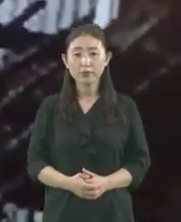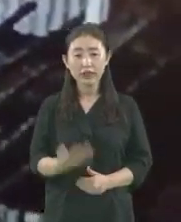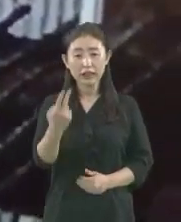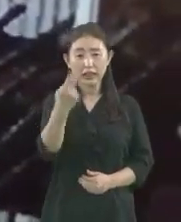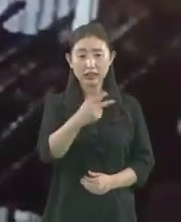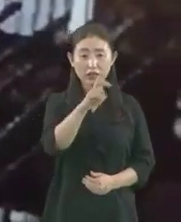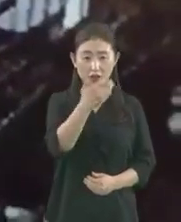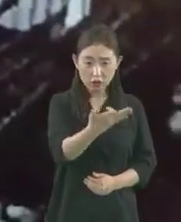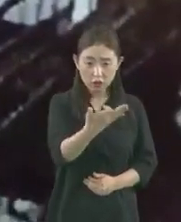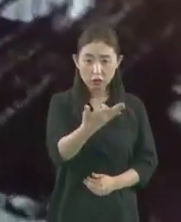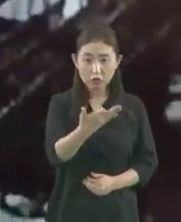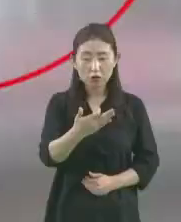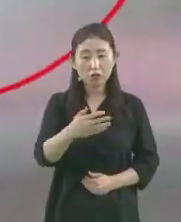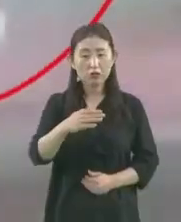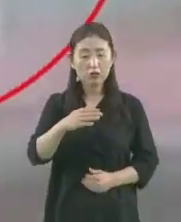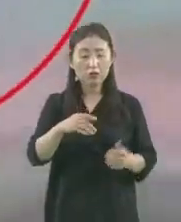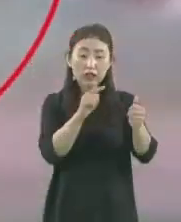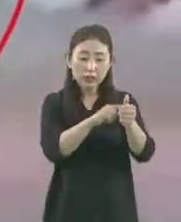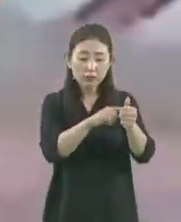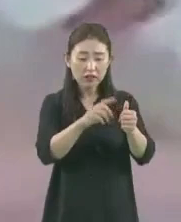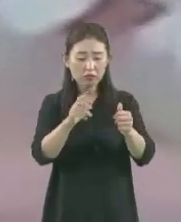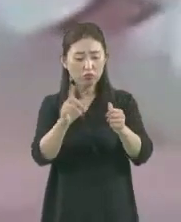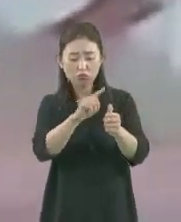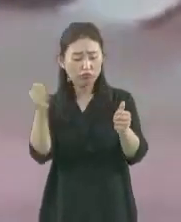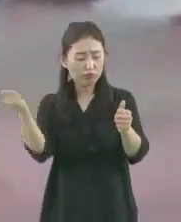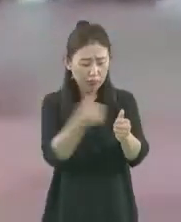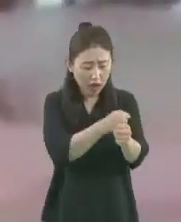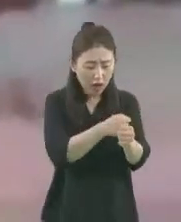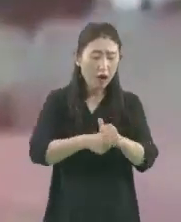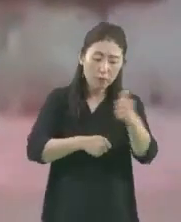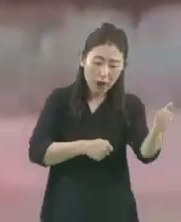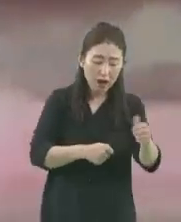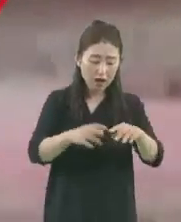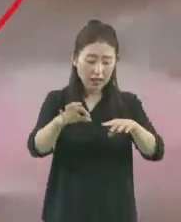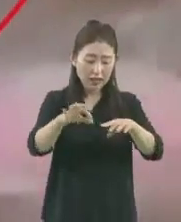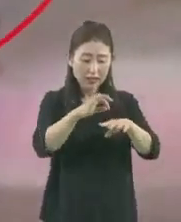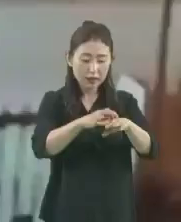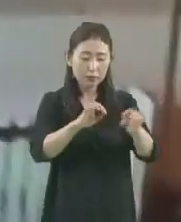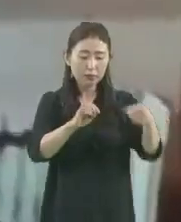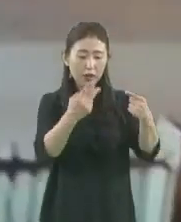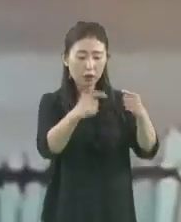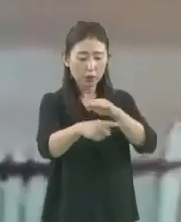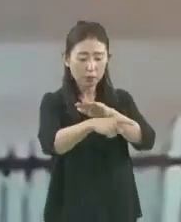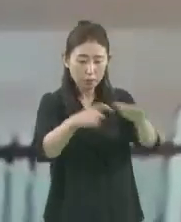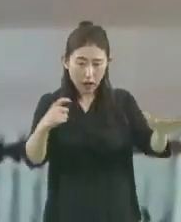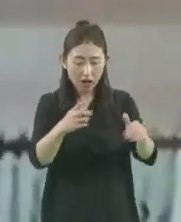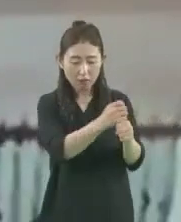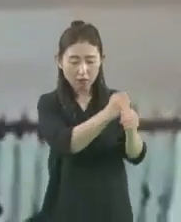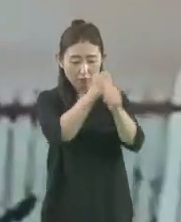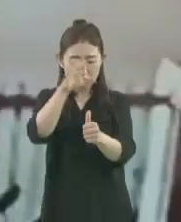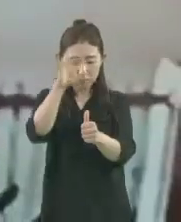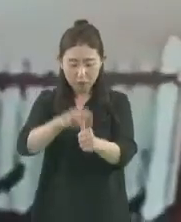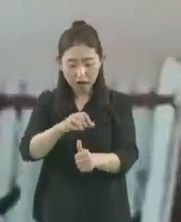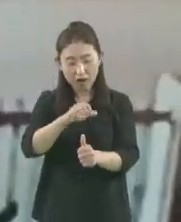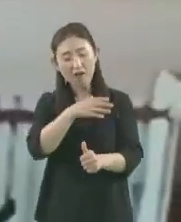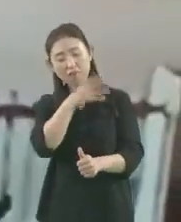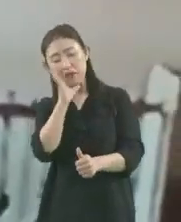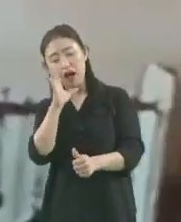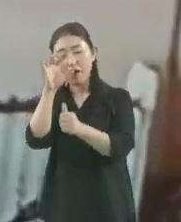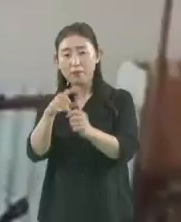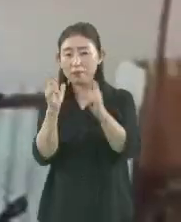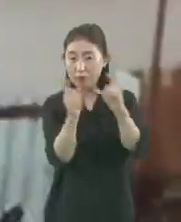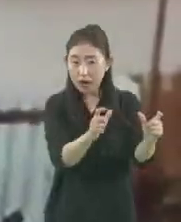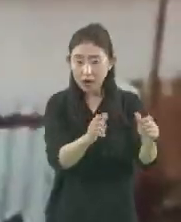지난 2019년 40대 남성을 둔기로 때려 살해 후 금 100돈을 빼앗아 무기징역을 선고받았던 27살 남성